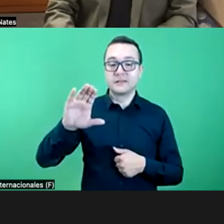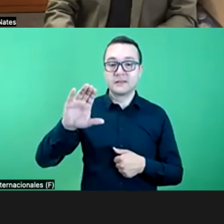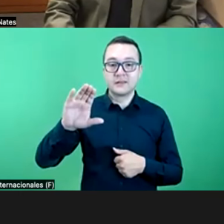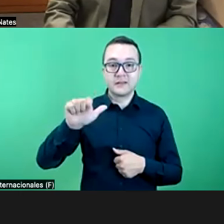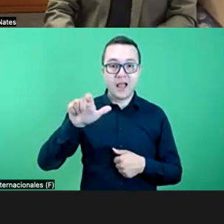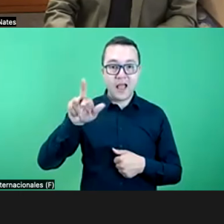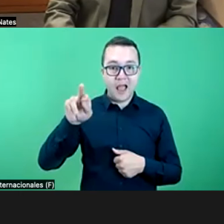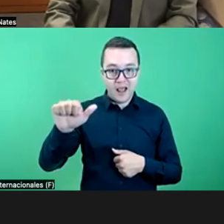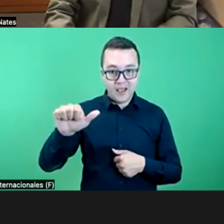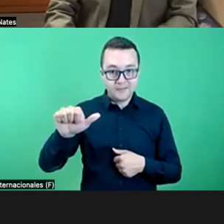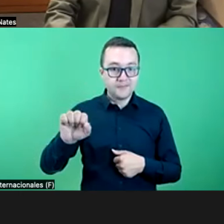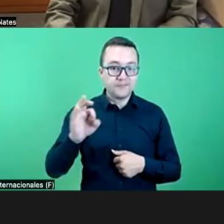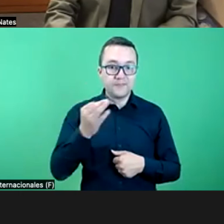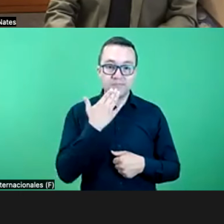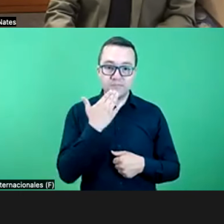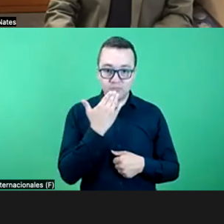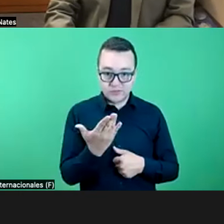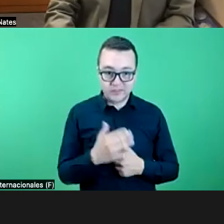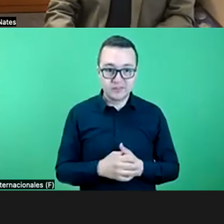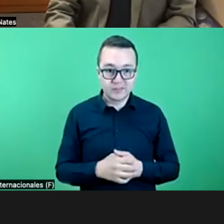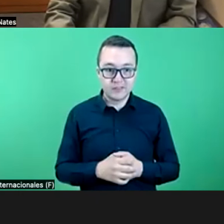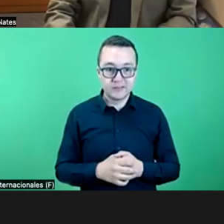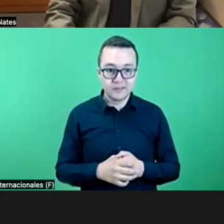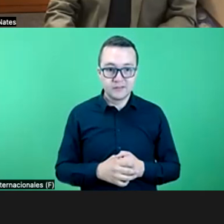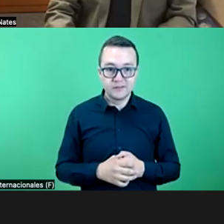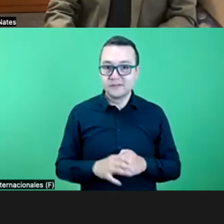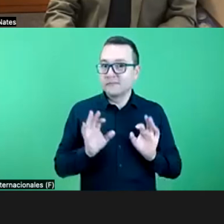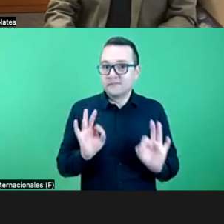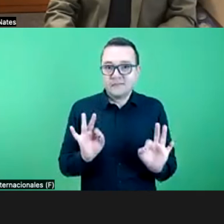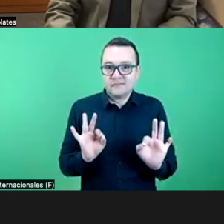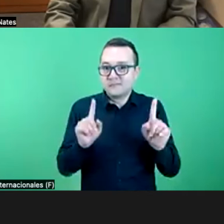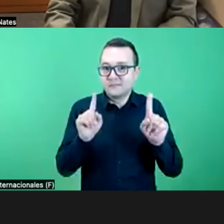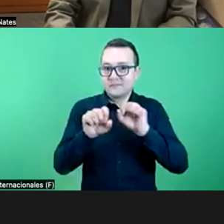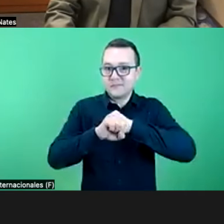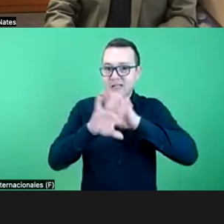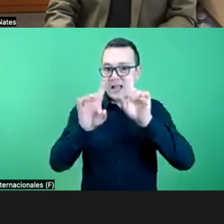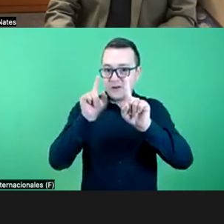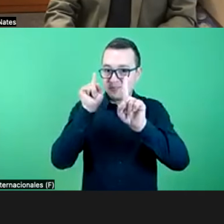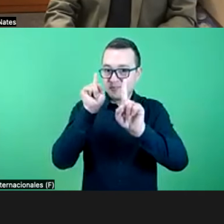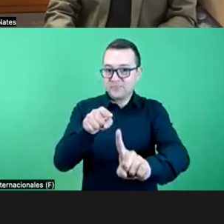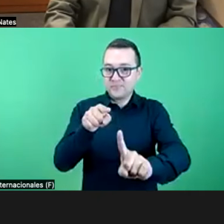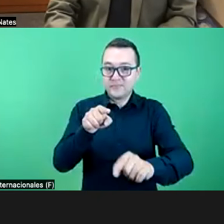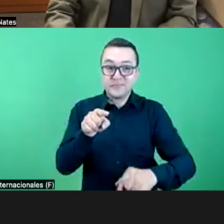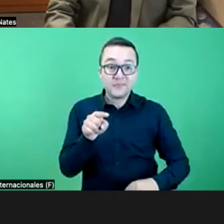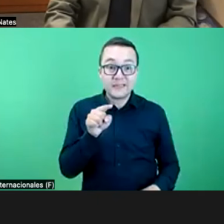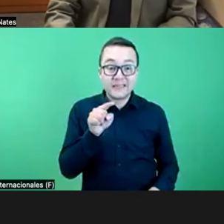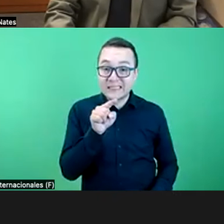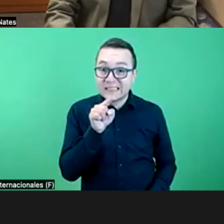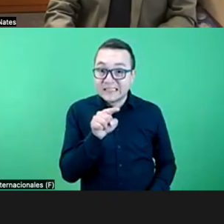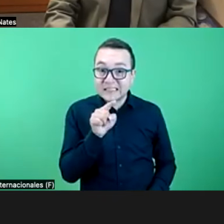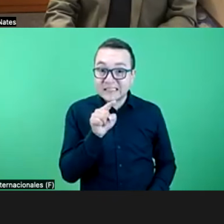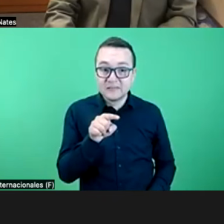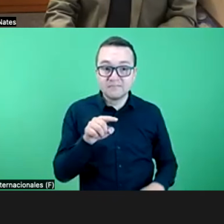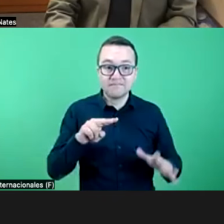de Creo que ha sido muy explícito, ¿no? Merci beaucoup, c'était très clair.